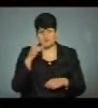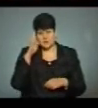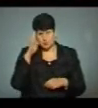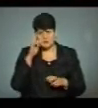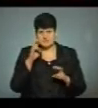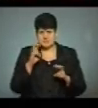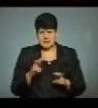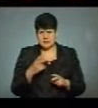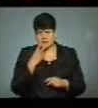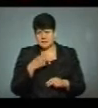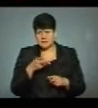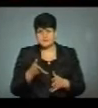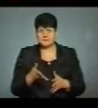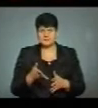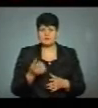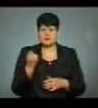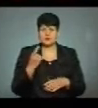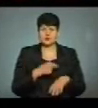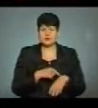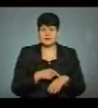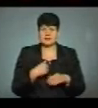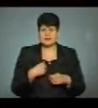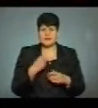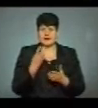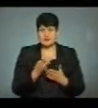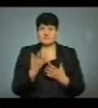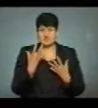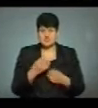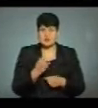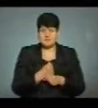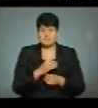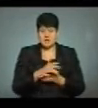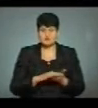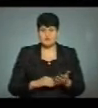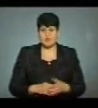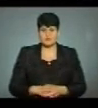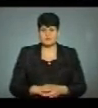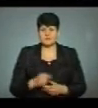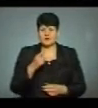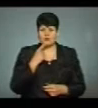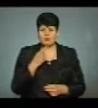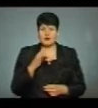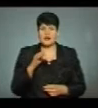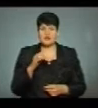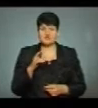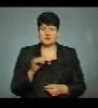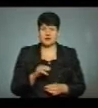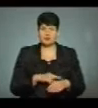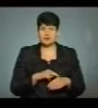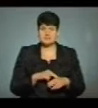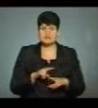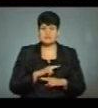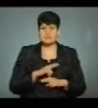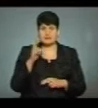так на тою ямою. Ну, 11 годин, як я лягала, то не ще працювала. Як розповів речник Нацполіції області Сергій Крета, загиблі